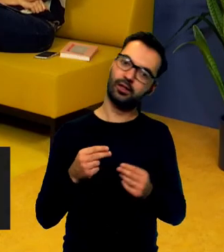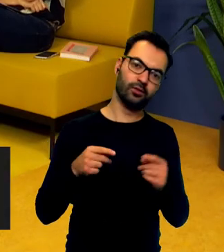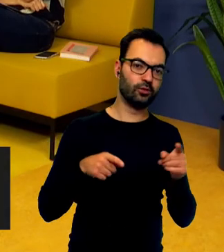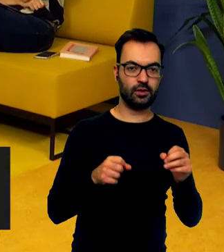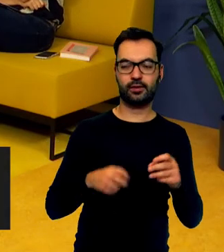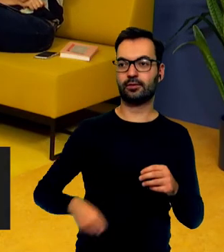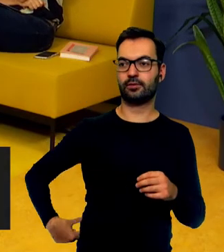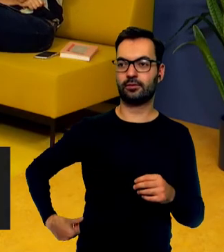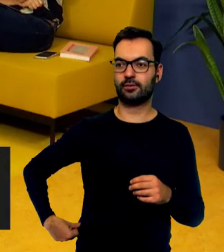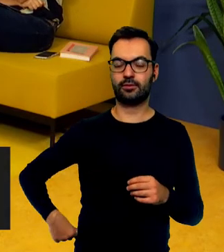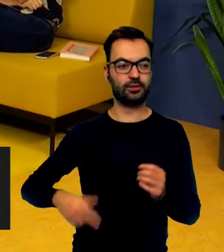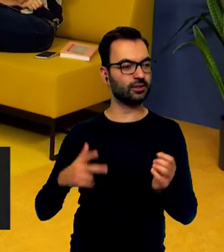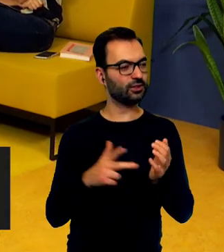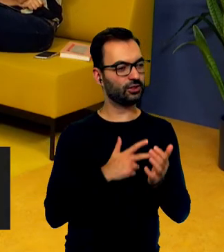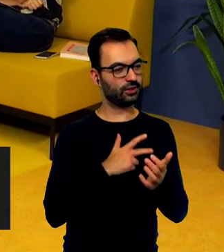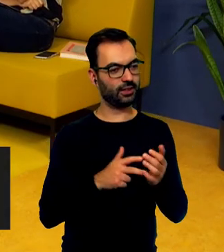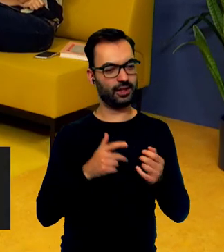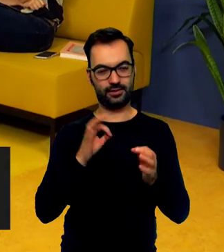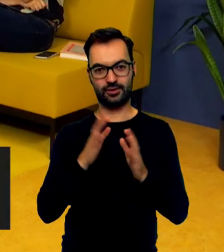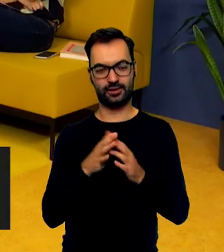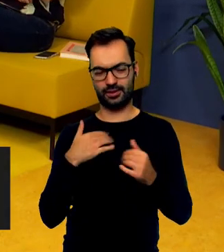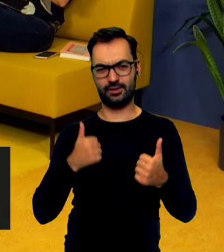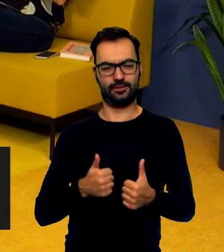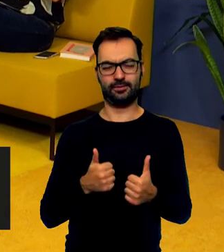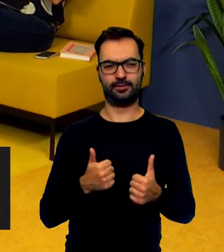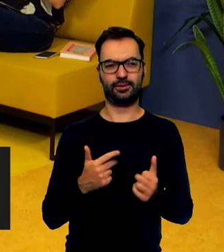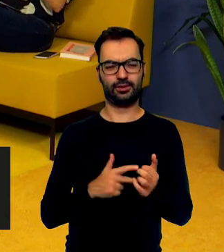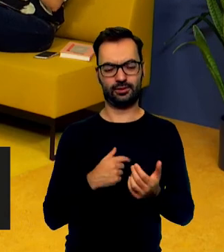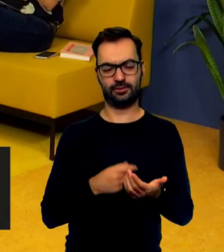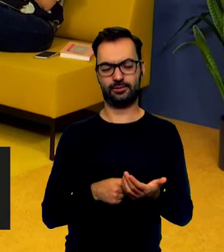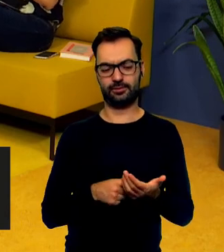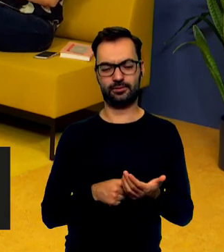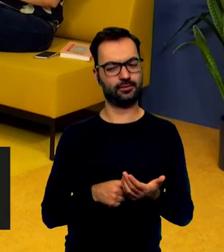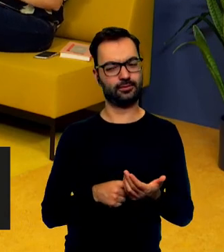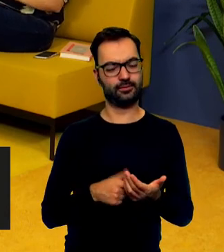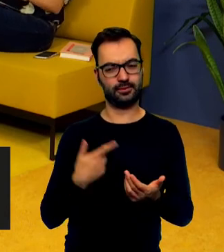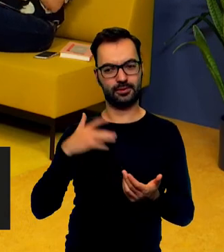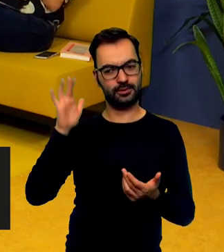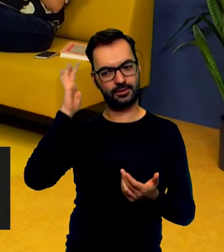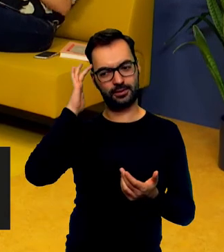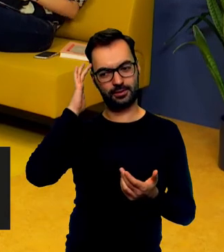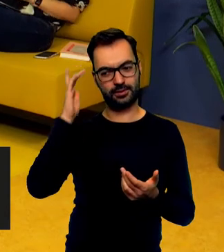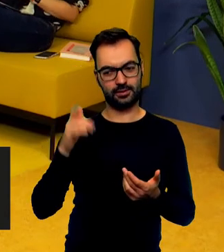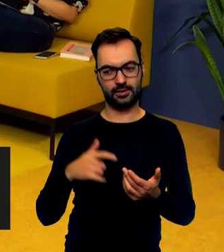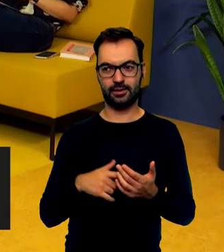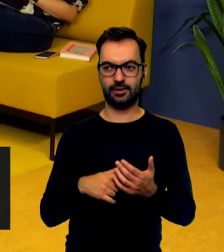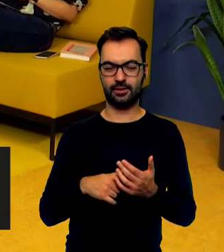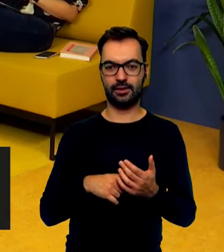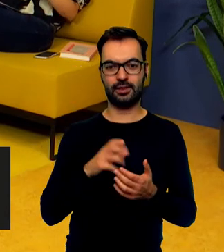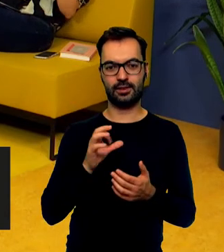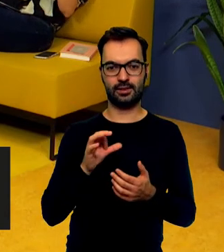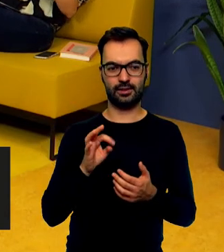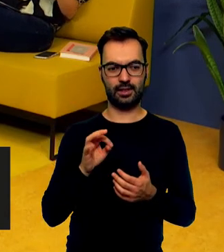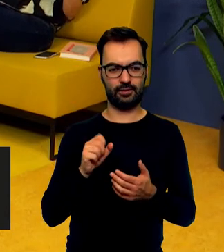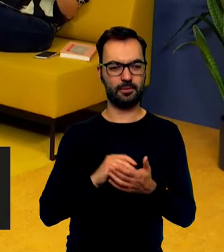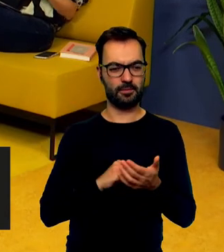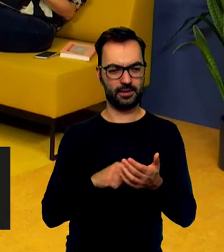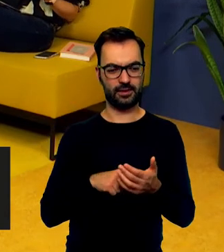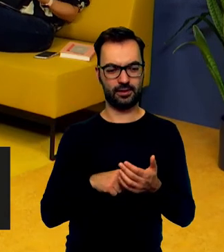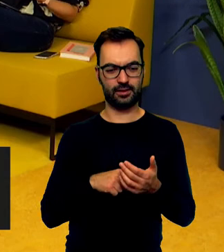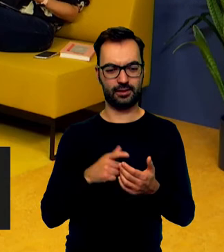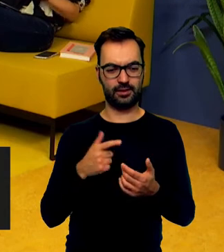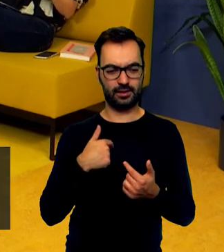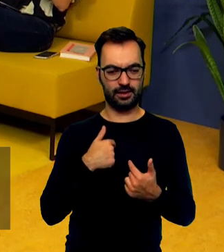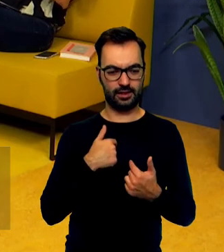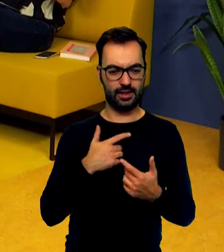to nie, ale... Wiem ci, że już się 3 razy zatrzymałam przez twoją książkę, bo sobie się złapałam na tym, że przecież pisz cała o tym Stawiszyński. Jakiś